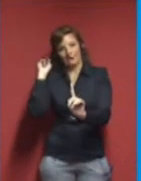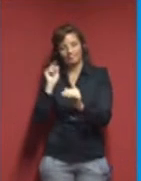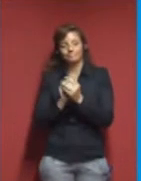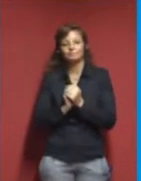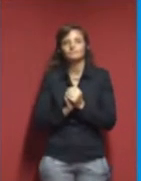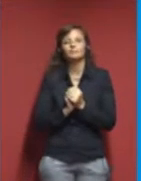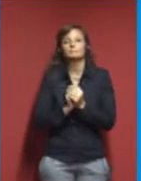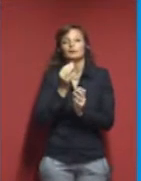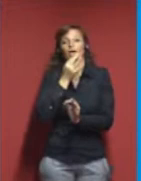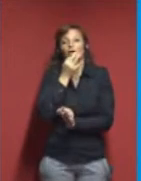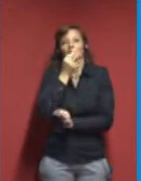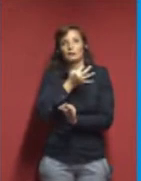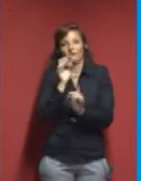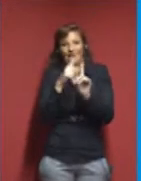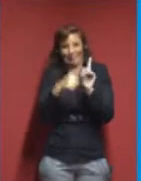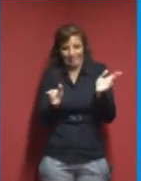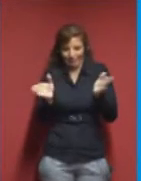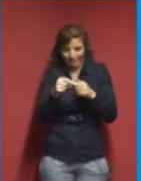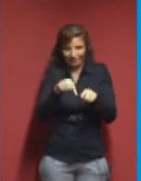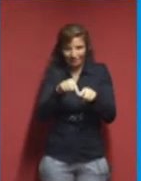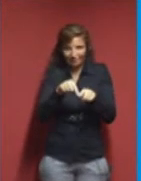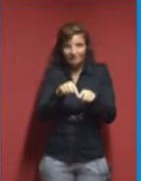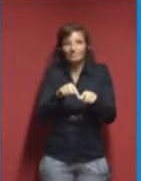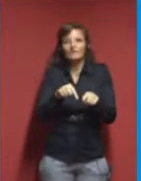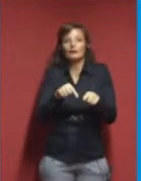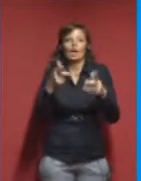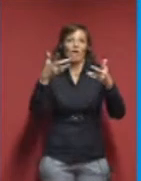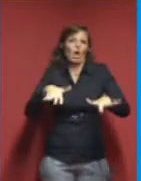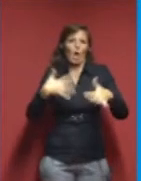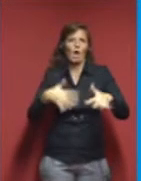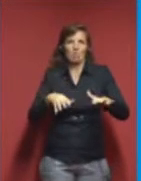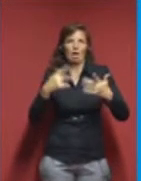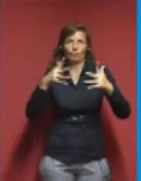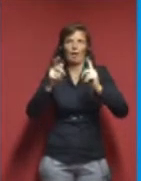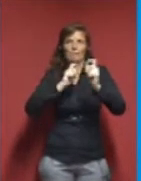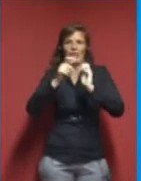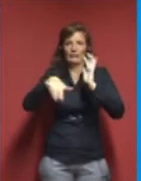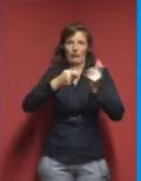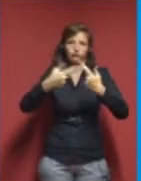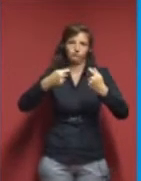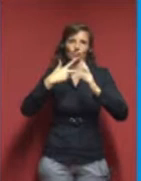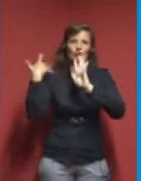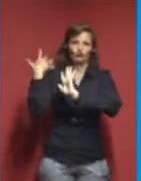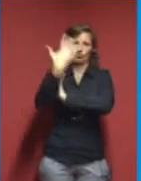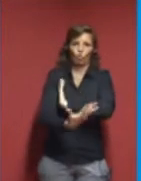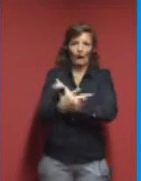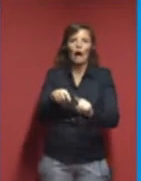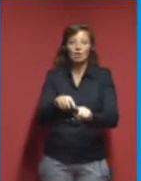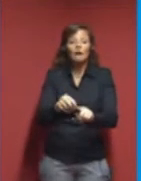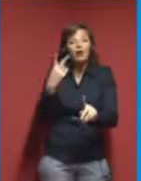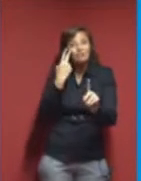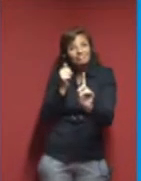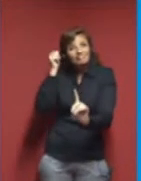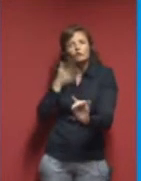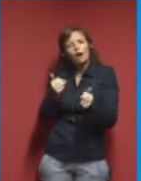Quindi questo kit è stato ormai sul mercato da 5 anni, e qui eccovi qui alcuni dei